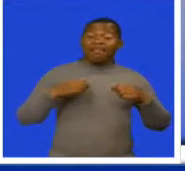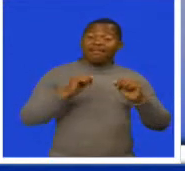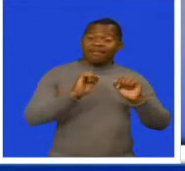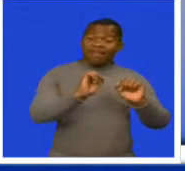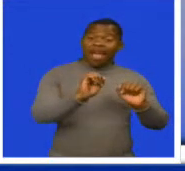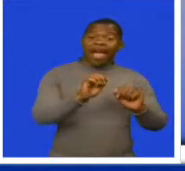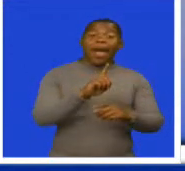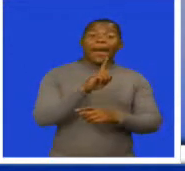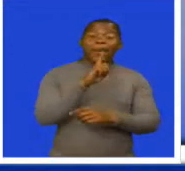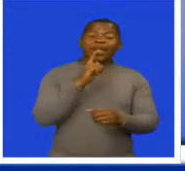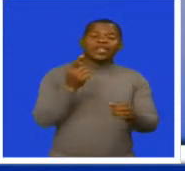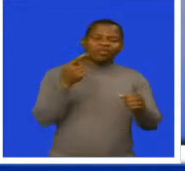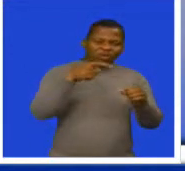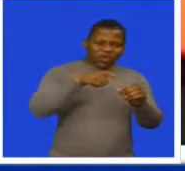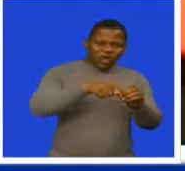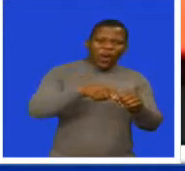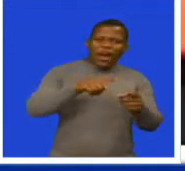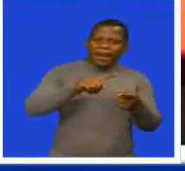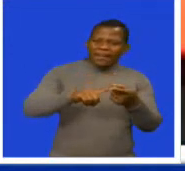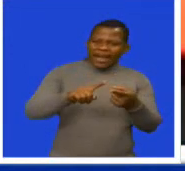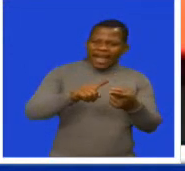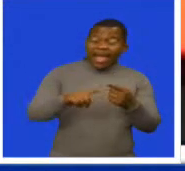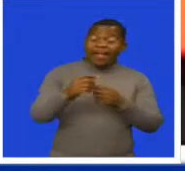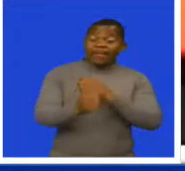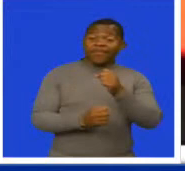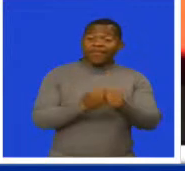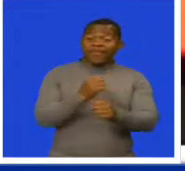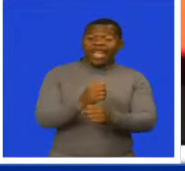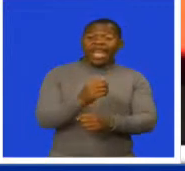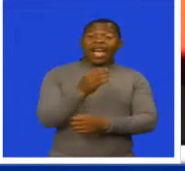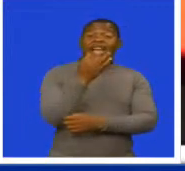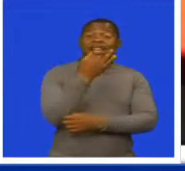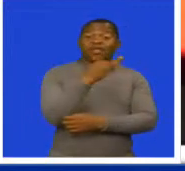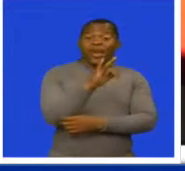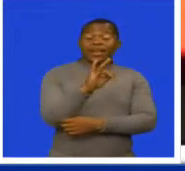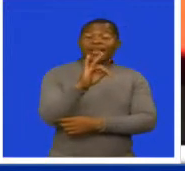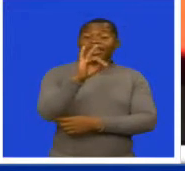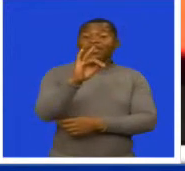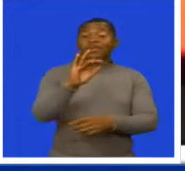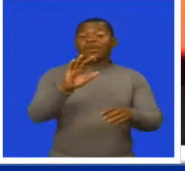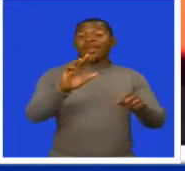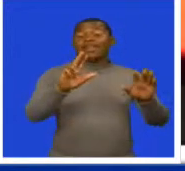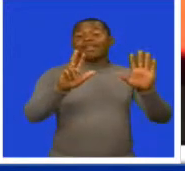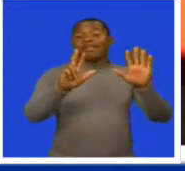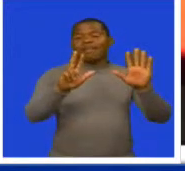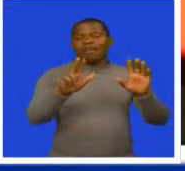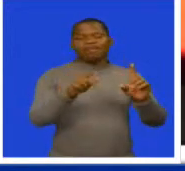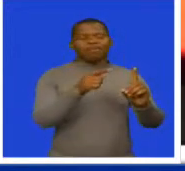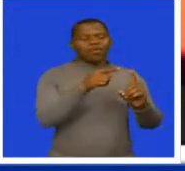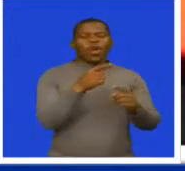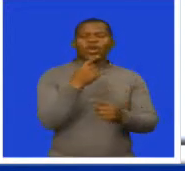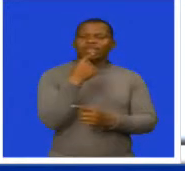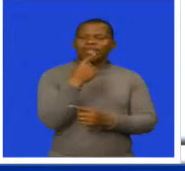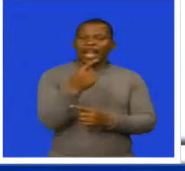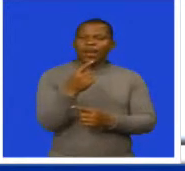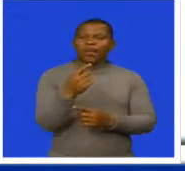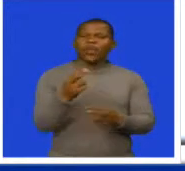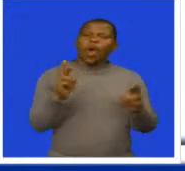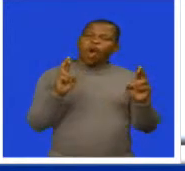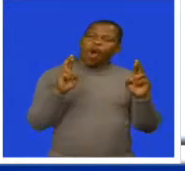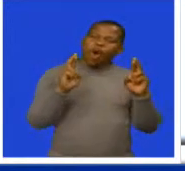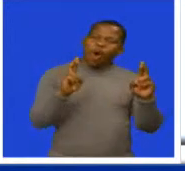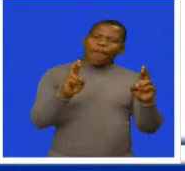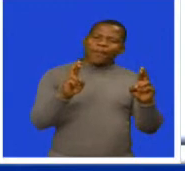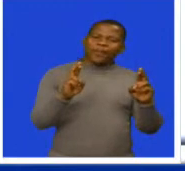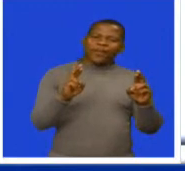ngeminyaka wa-2028 lekathi uyethemba ukuthi utawubuyela sekamuntu longcono kunaloku langekonyalo. Lobikela umsakazo we-Eswatini TV